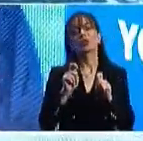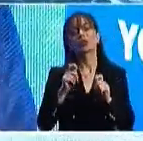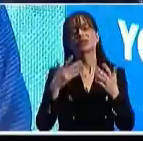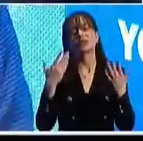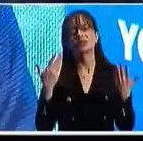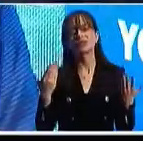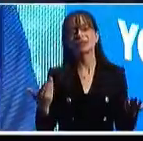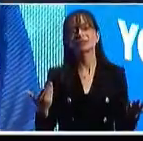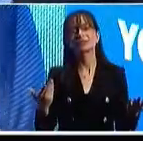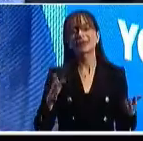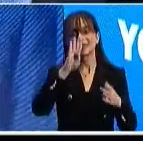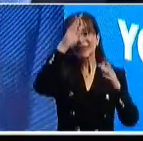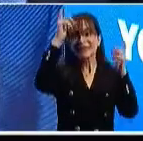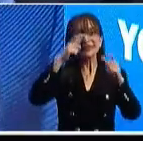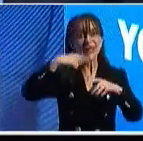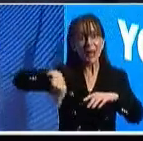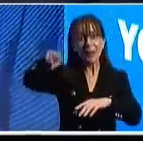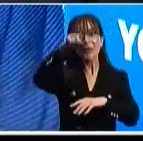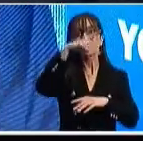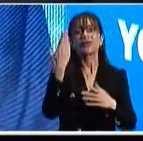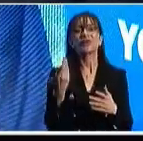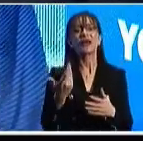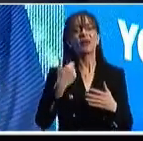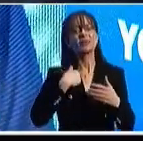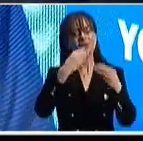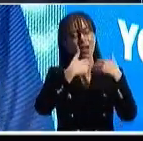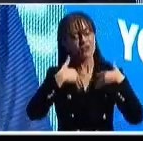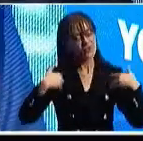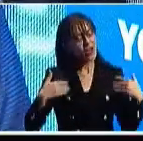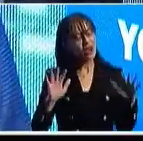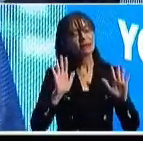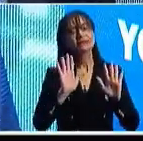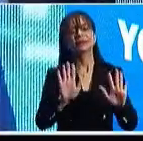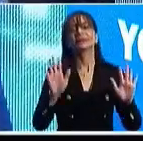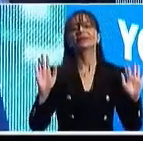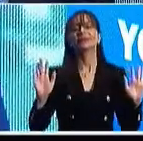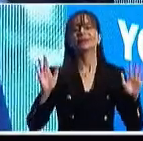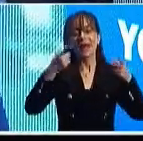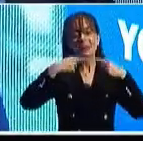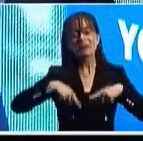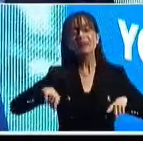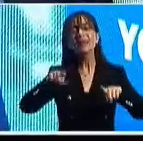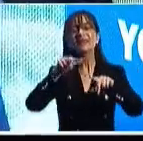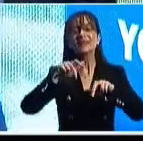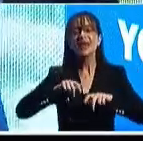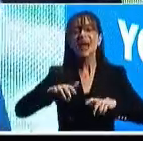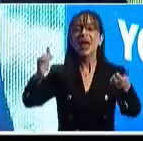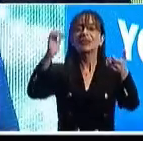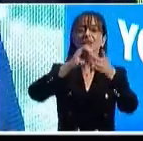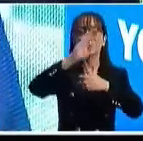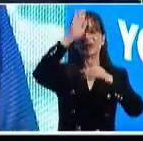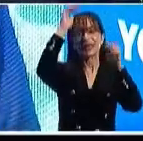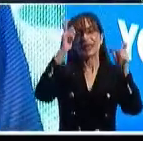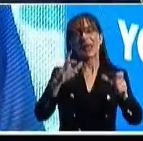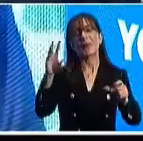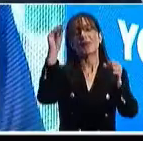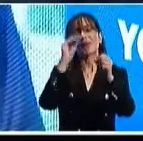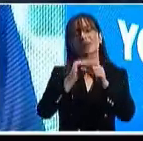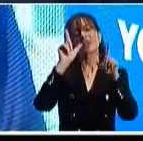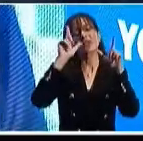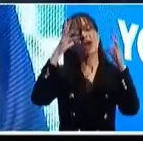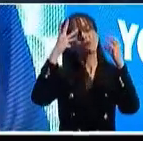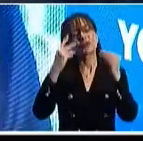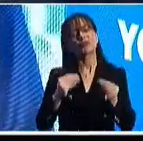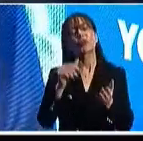Ve İstanbullular bize güvensinler, biz yaya dostu bir İstanbul için gerekli tüm